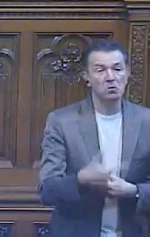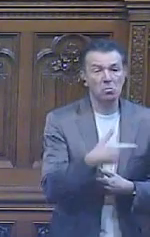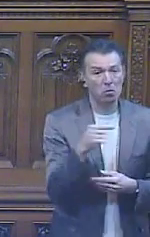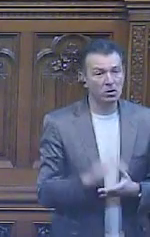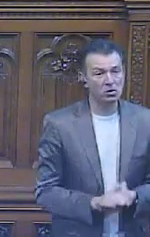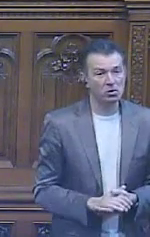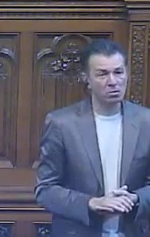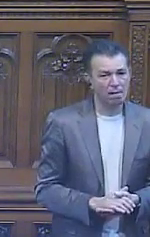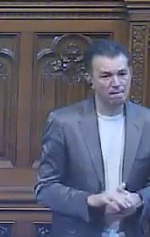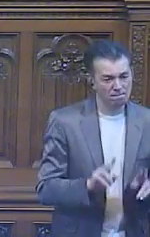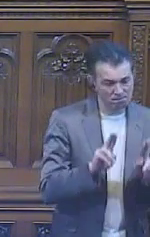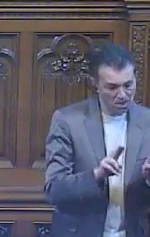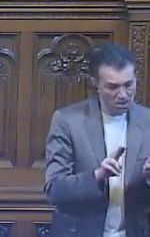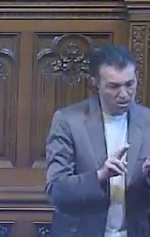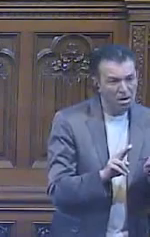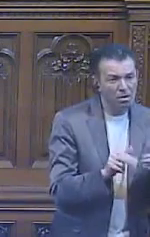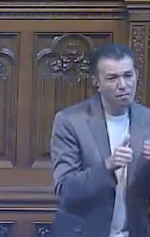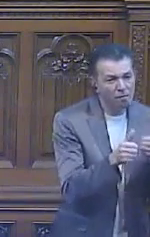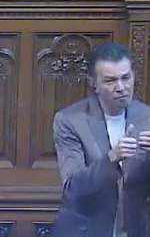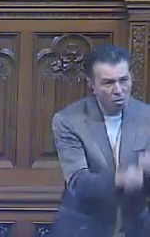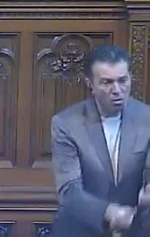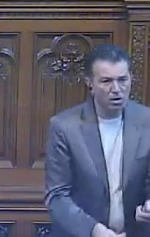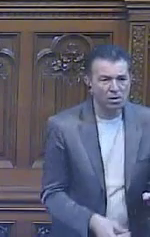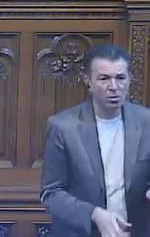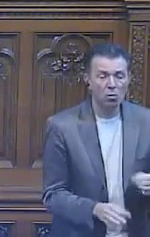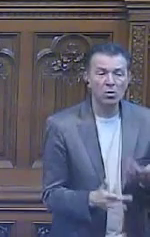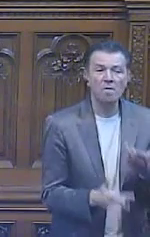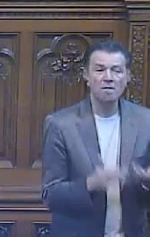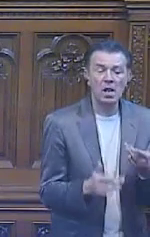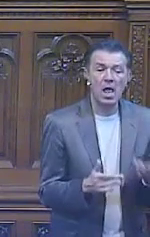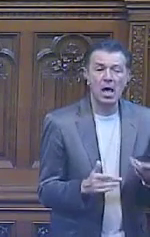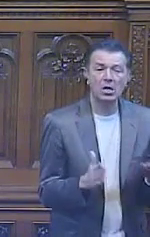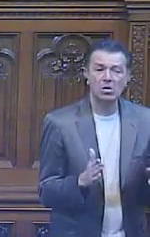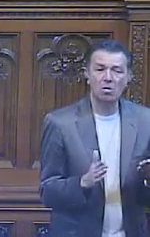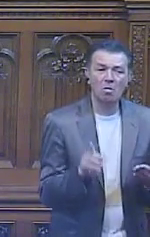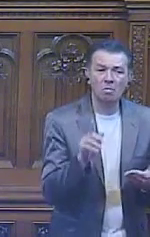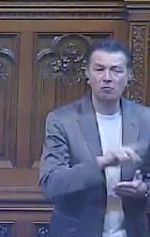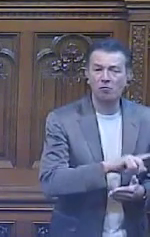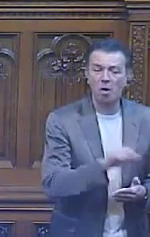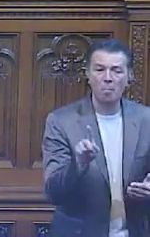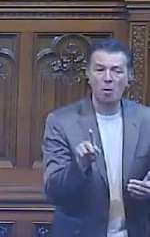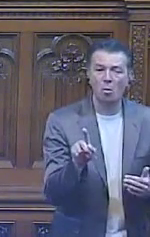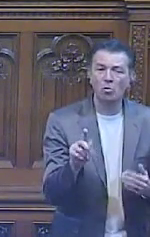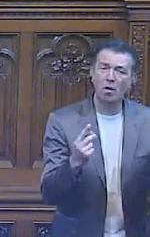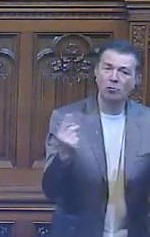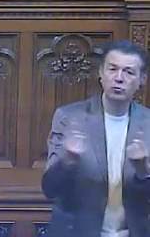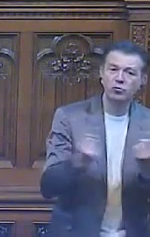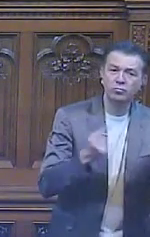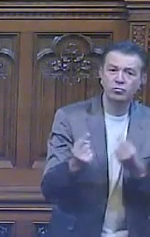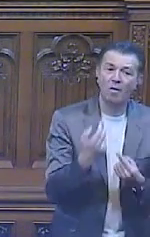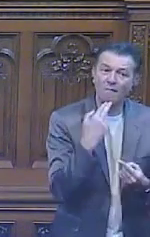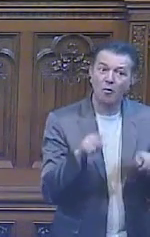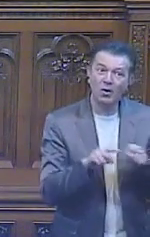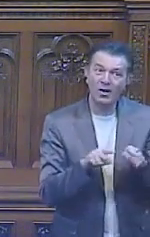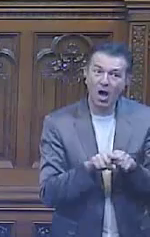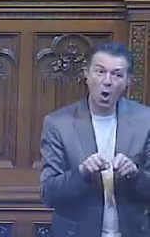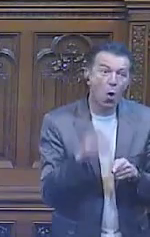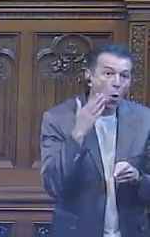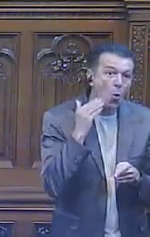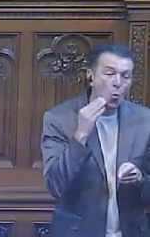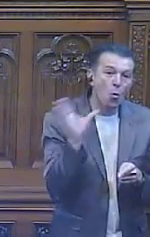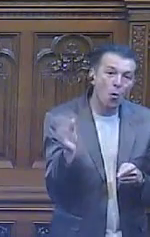Menschen echt verfolgte Menschen oder sind das vielleicht illegale Zuwanderer, die hier ein Stück vom Kuchen haben wollen, aber die Wienerinnen